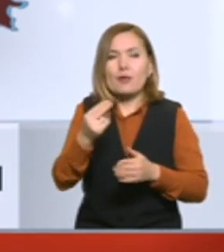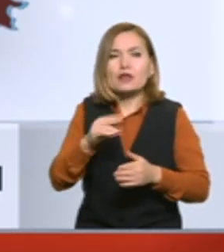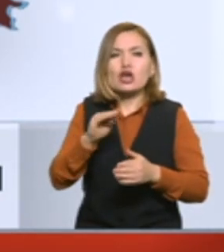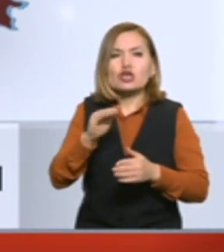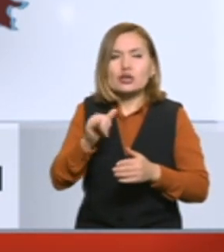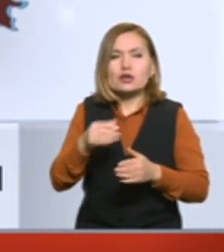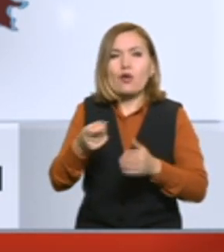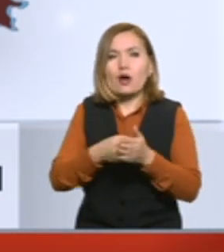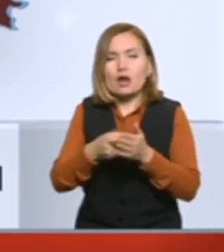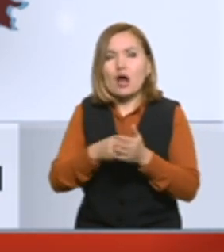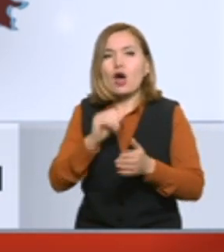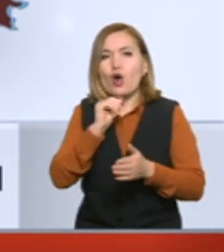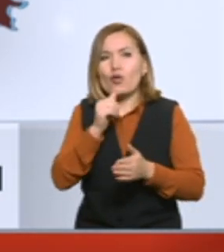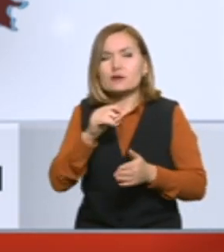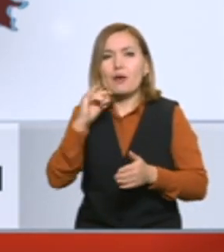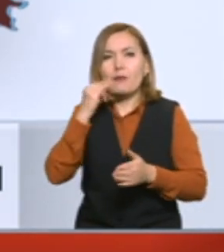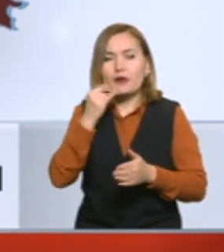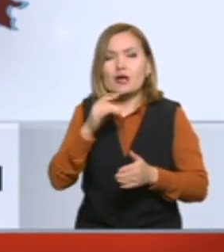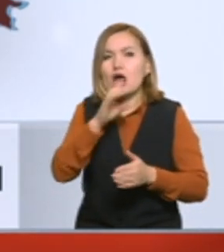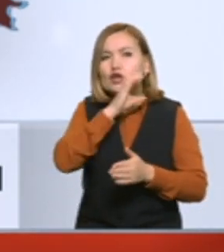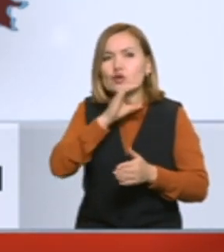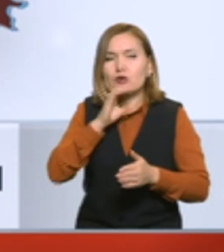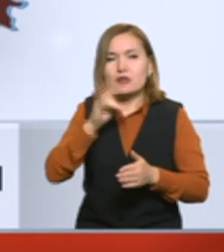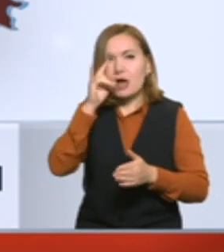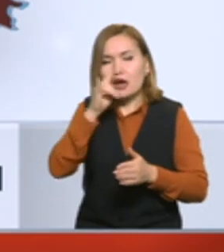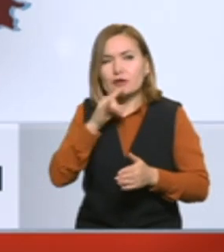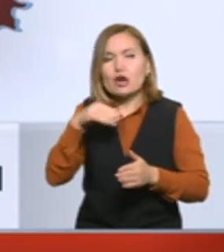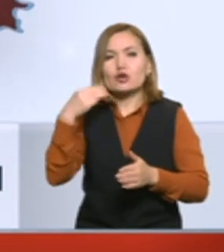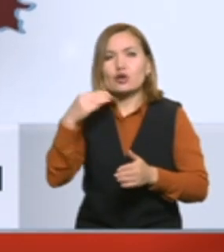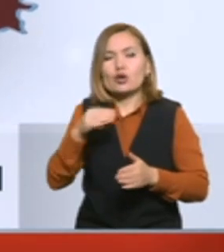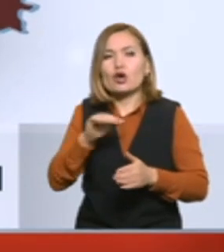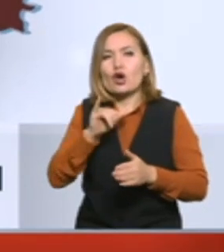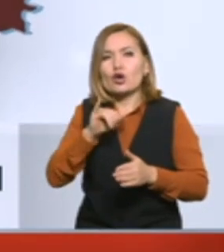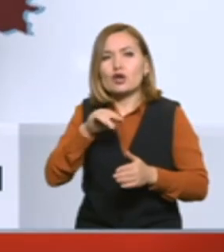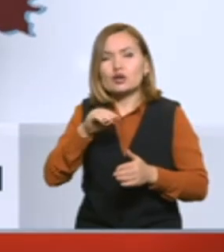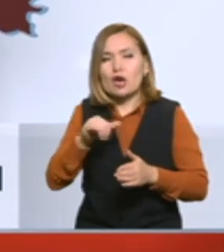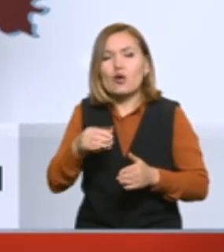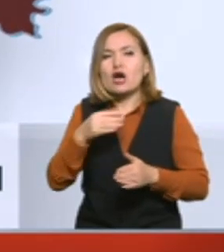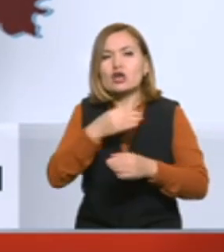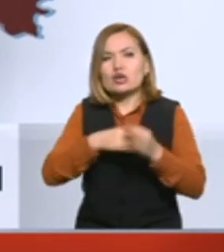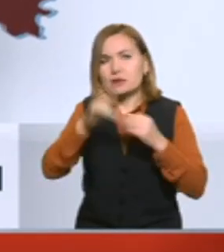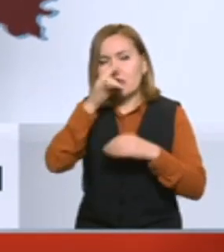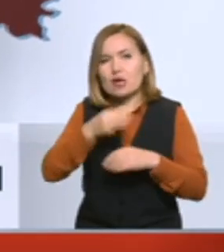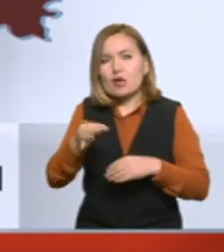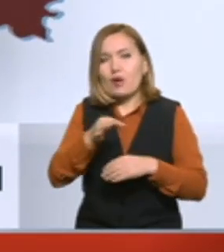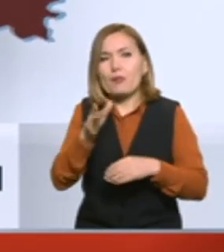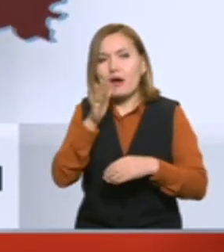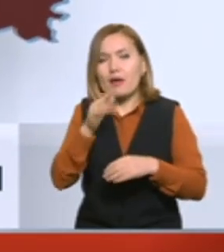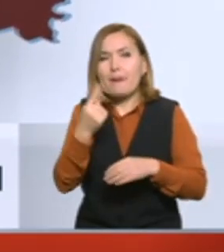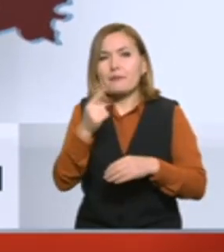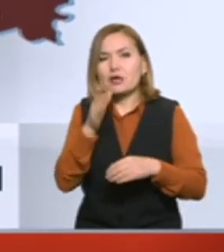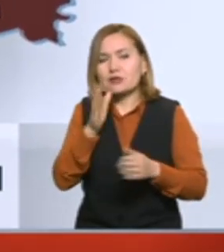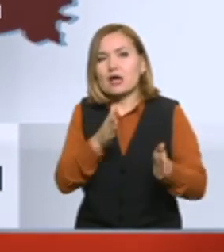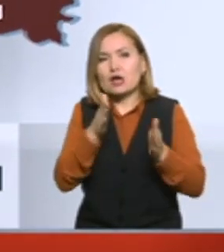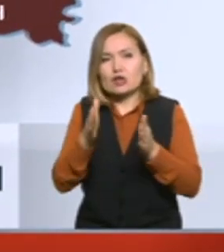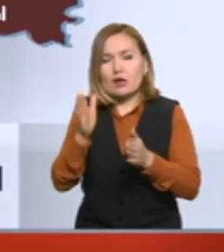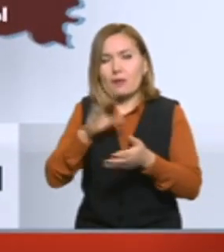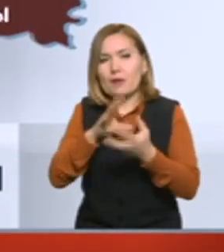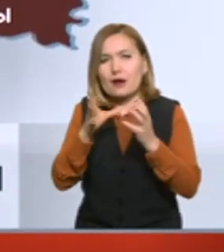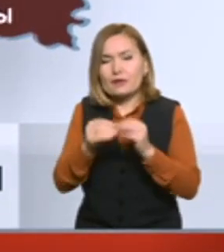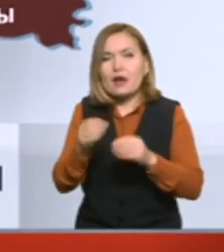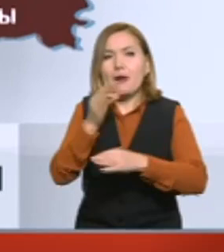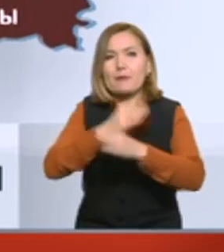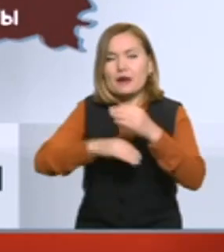Жетісу, Қарағанды, Қостанай, Павлодар, Солтүстік Қазақстан, Түркістан, Ұлытау және Шығыс Қазақстан облыстары жергілікті уақытты 1 сағат қартқа жылжытады. Ал